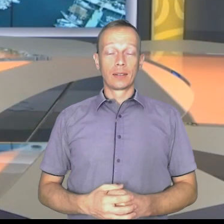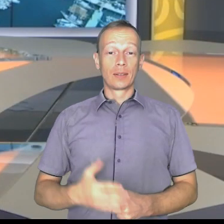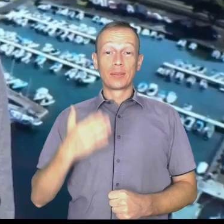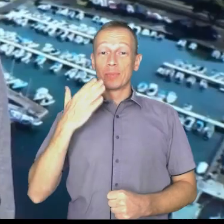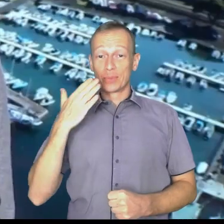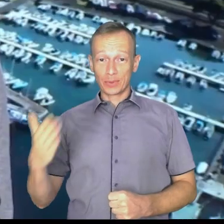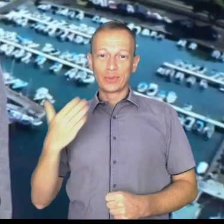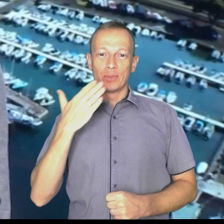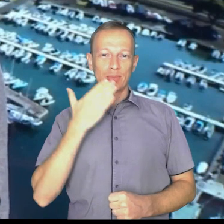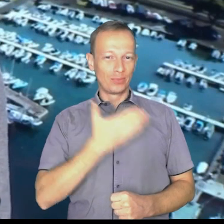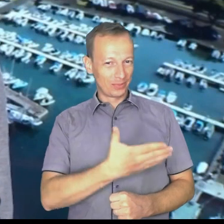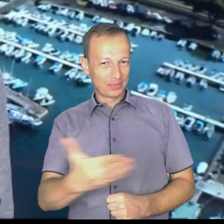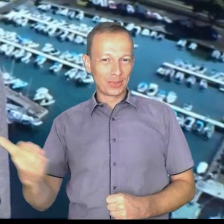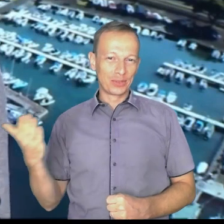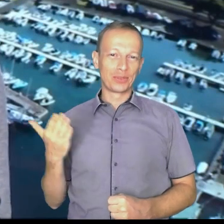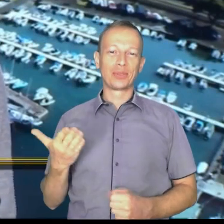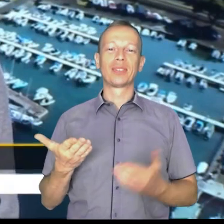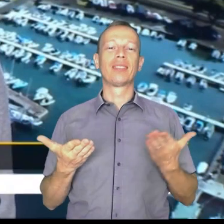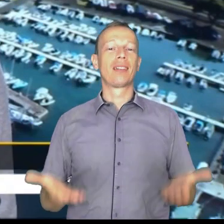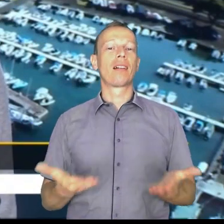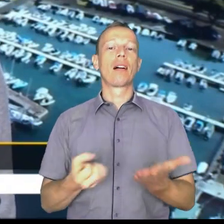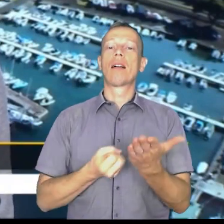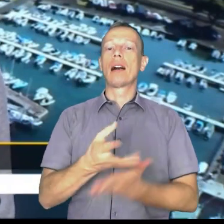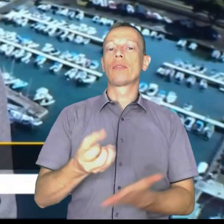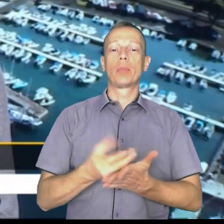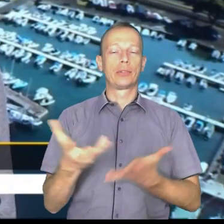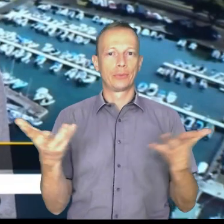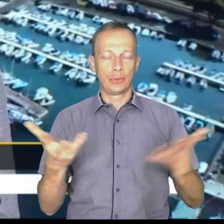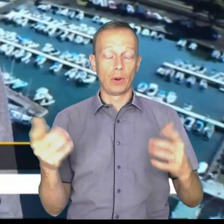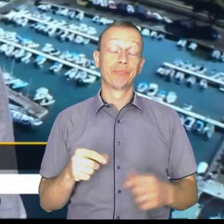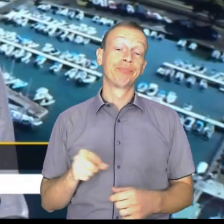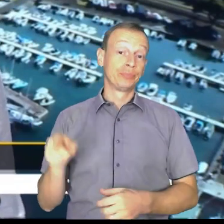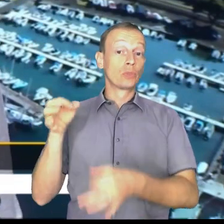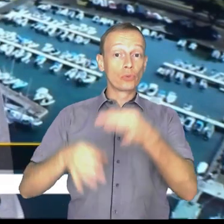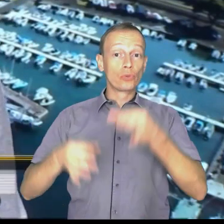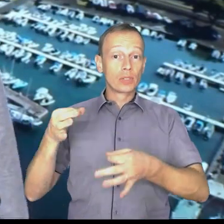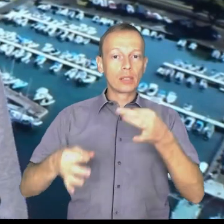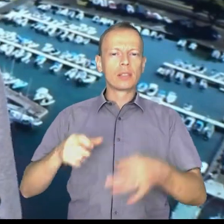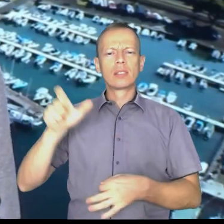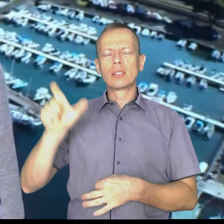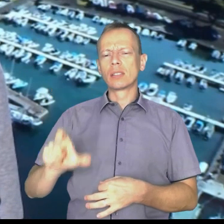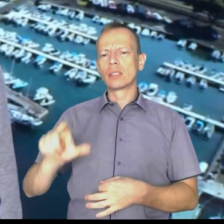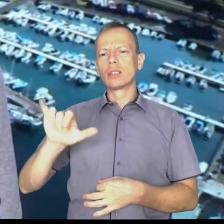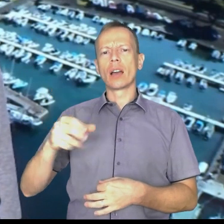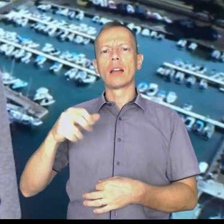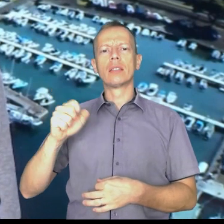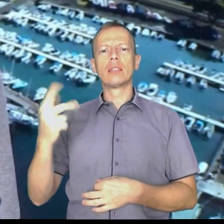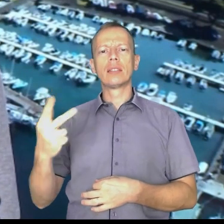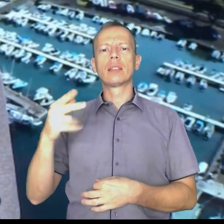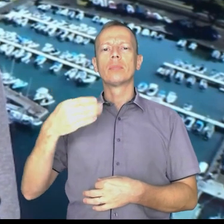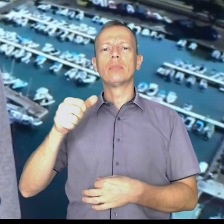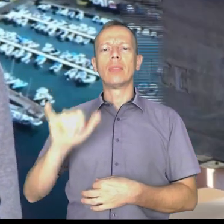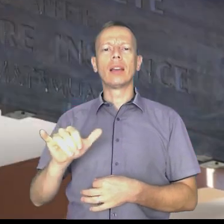Bonjour Lovaina, bonjour à tous. Dans l'actualité du jour, en justice d'abord, Yannick May, le guide touristique qui avait